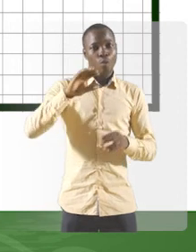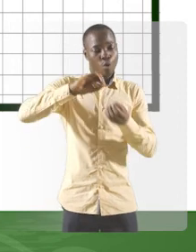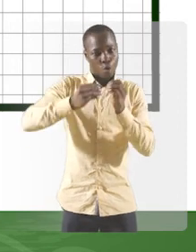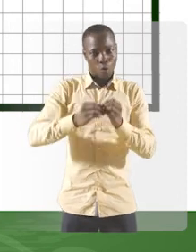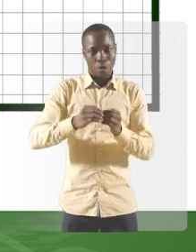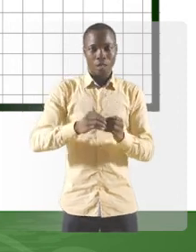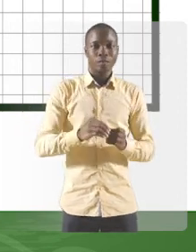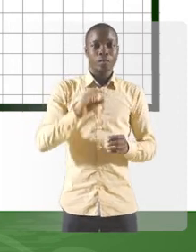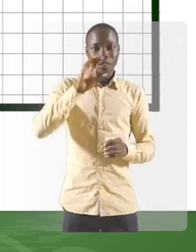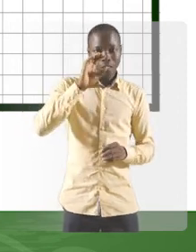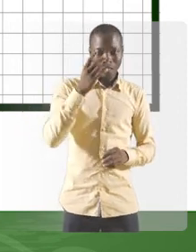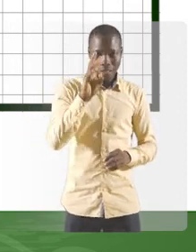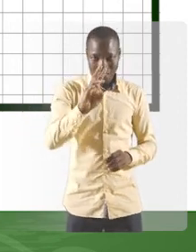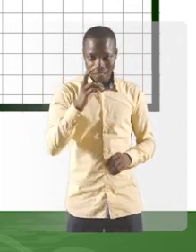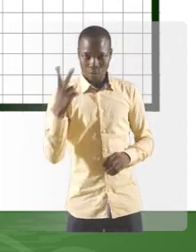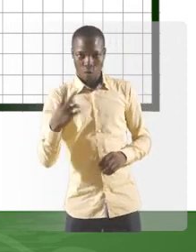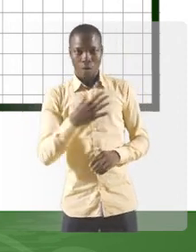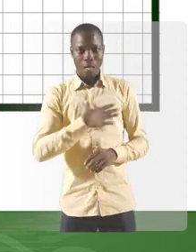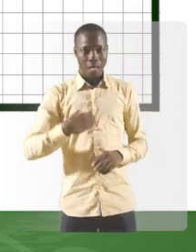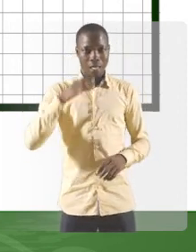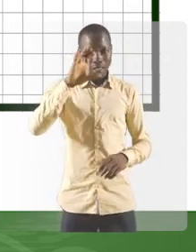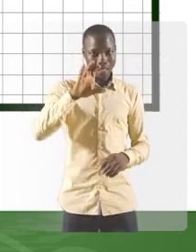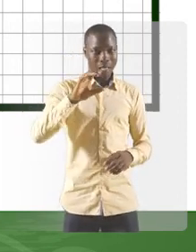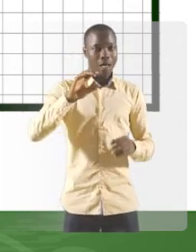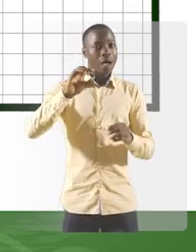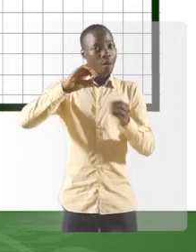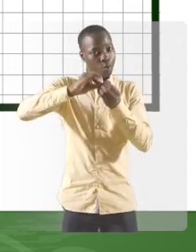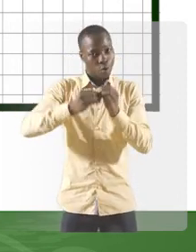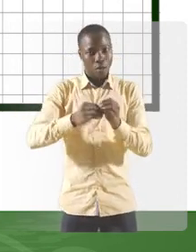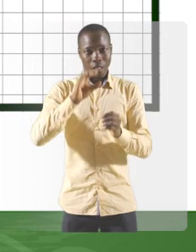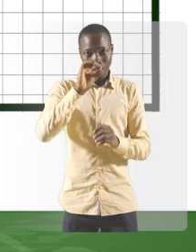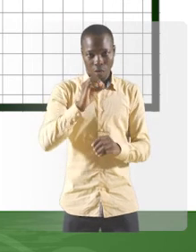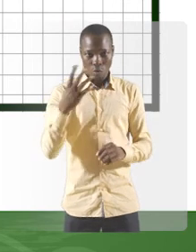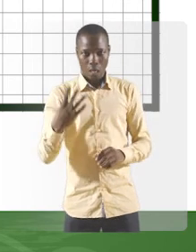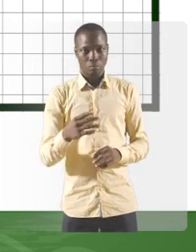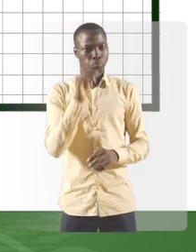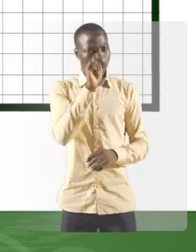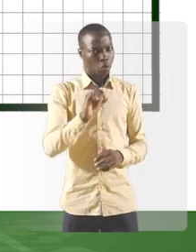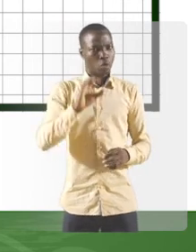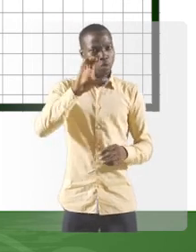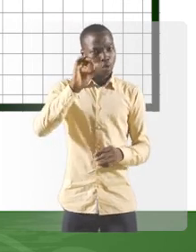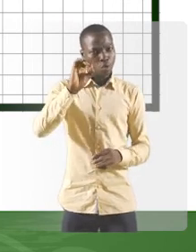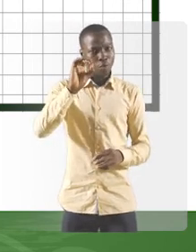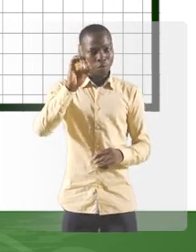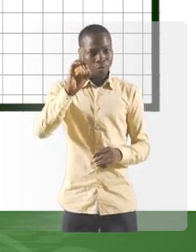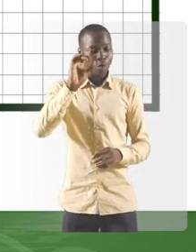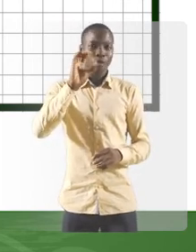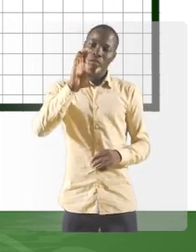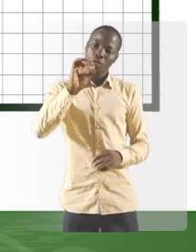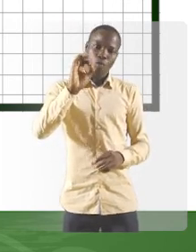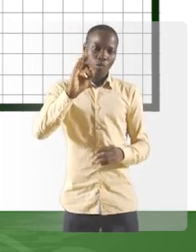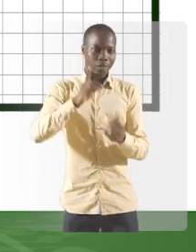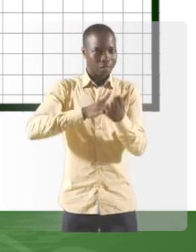Et le point C a pour coordonnée 0, 4. Donc, le coefficient directeur de la droite AB